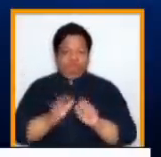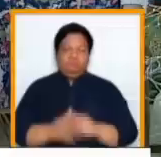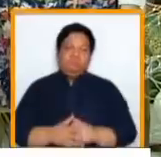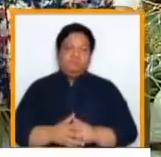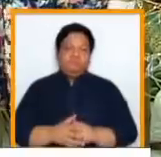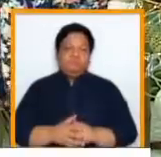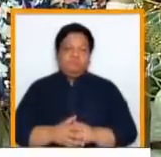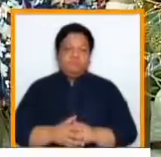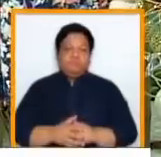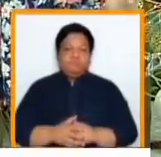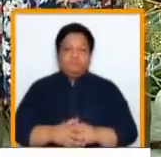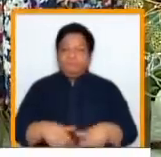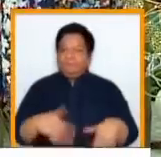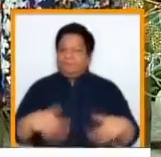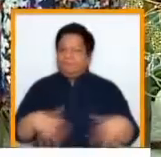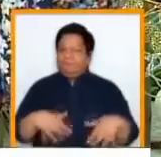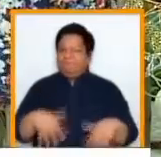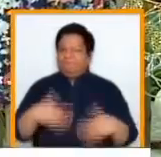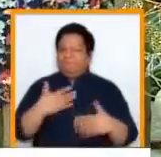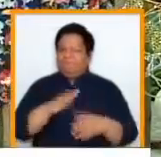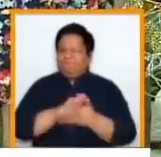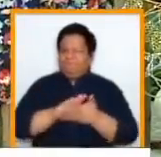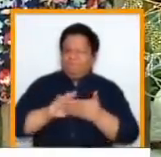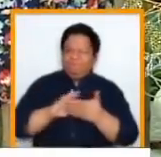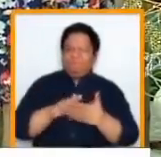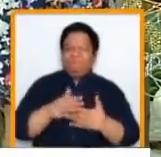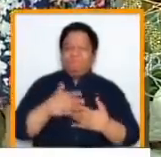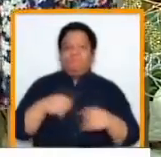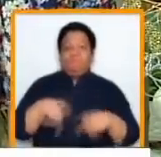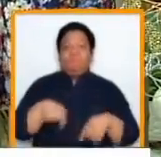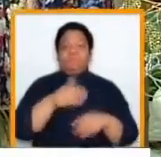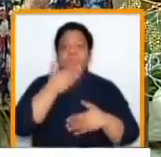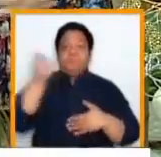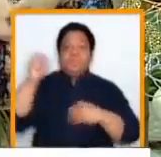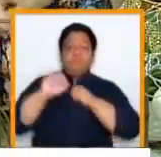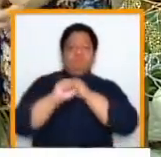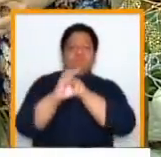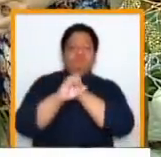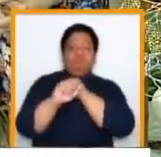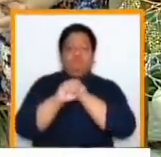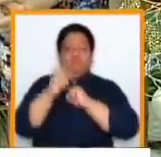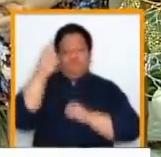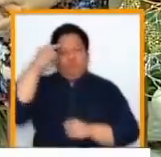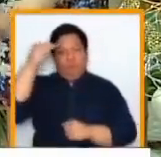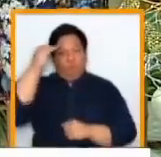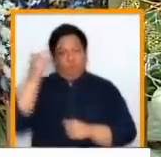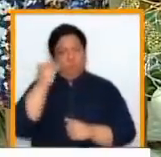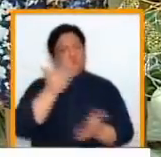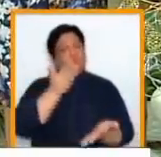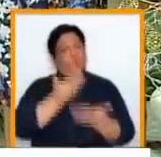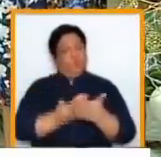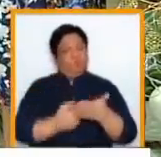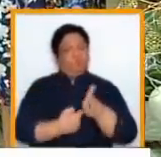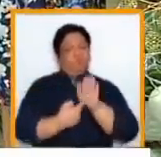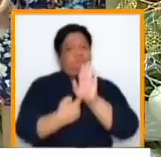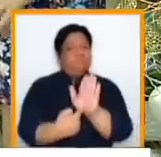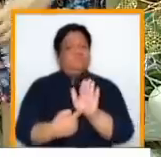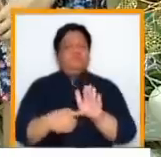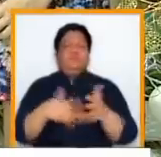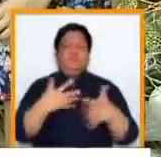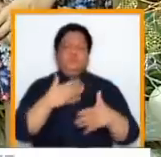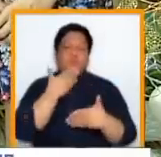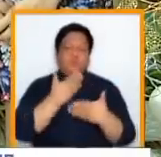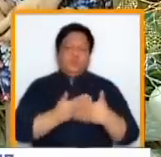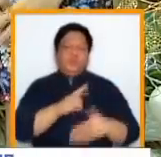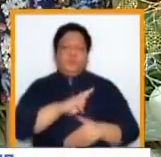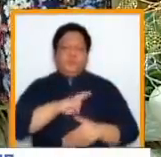Wow. So cool. Nakakatuwa naman. It's an best ambassador of Korea. Yeah. At saka good image talaga sila. Yes. And good values. At ang galing ni Jimin. Wow,